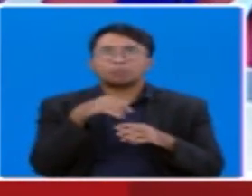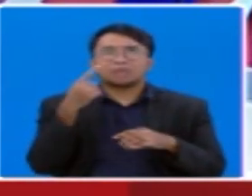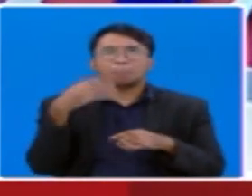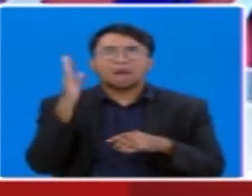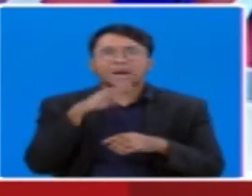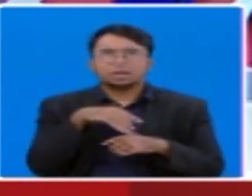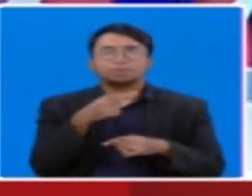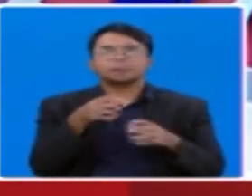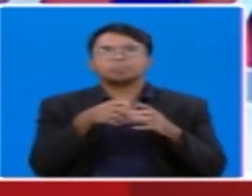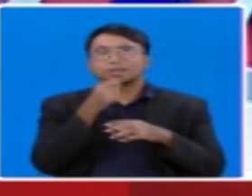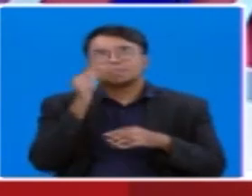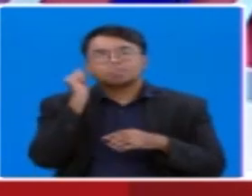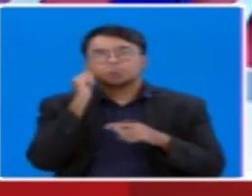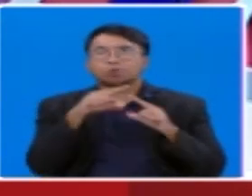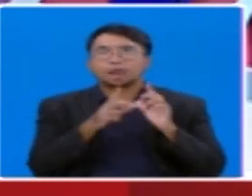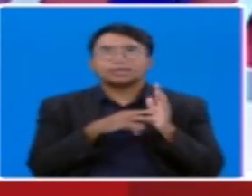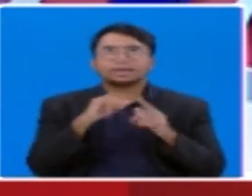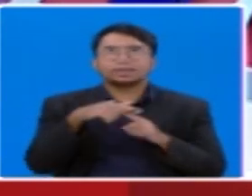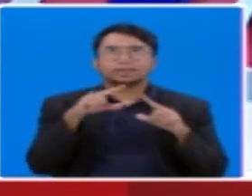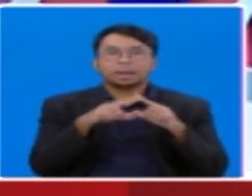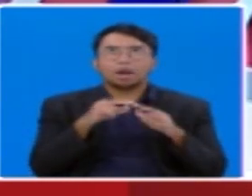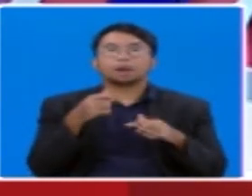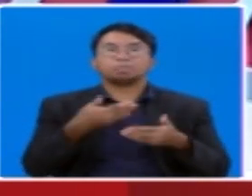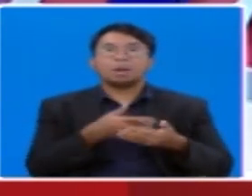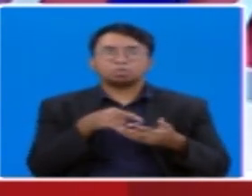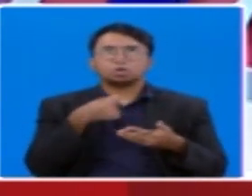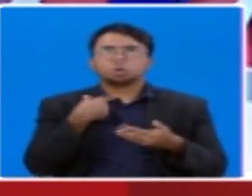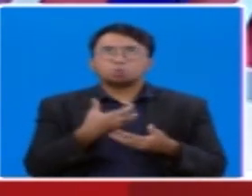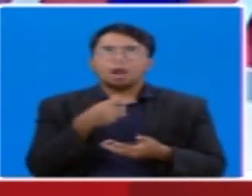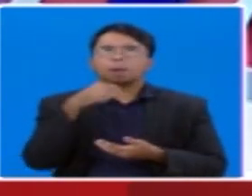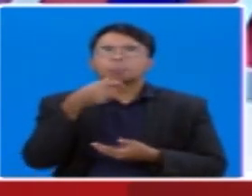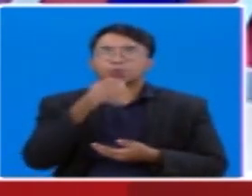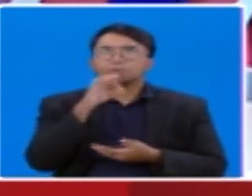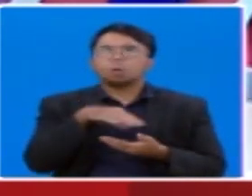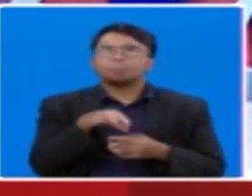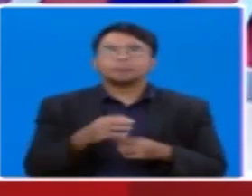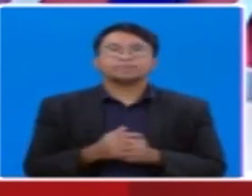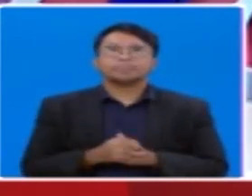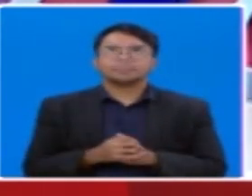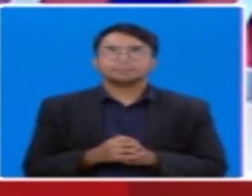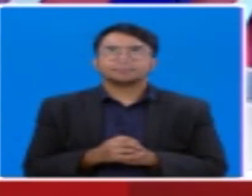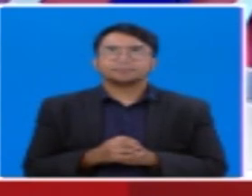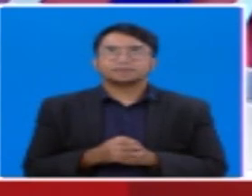dengan Ibu Anita, orang tua balita yang memang kecanduan kopi. Selamat siang, Ibu Anita.